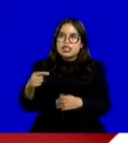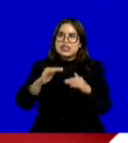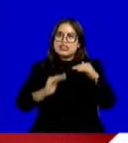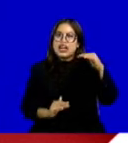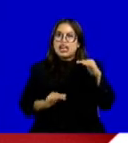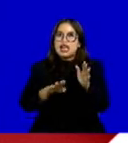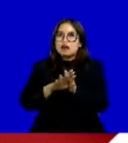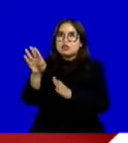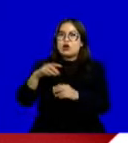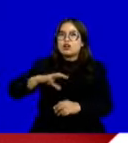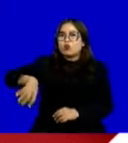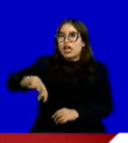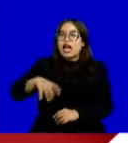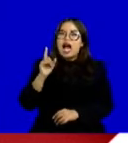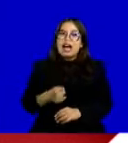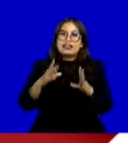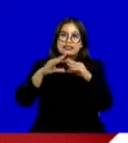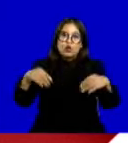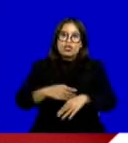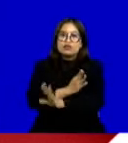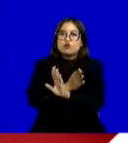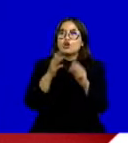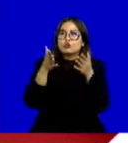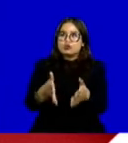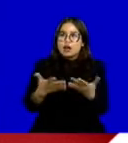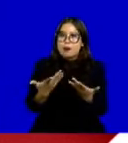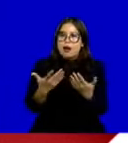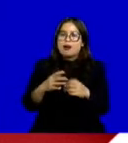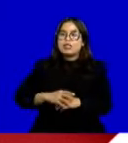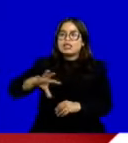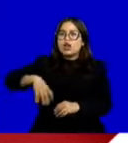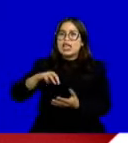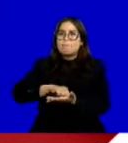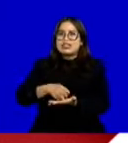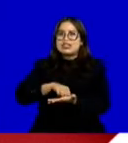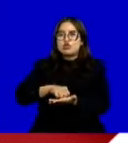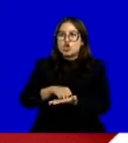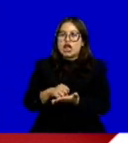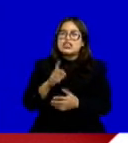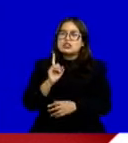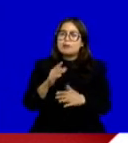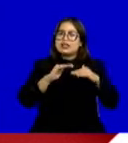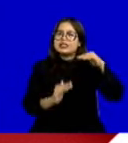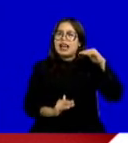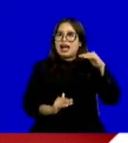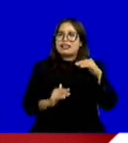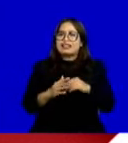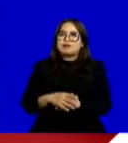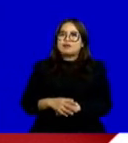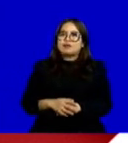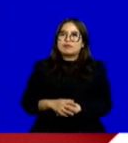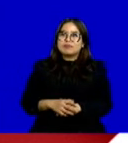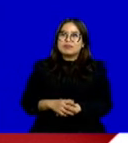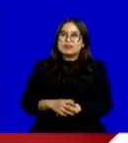kemajuan antar wilayah yang ada di Jawa Timur ini terutama di wilayah kasidanan Madiun yang selama ini kesenjangannya sangat tinggi